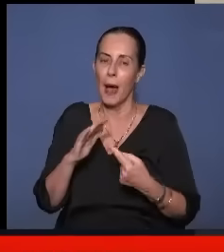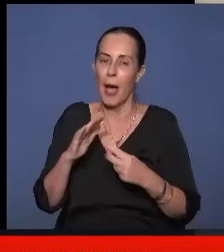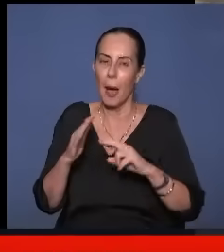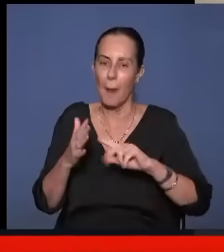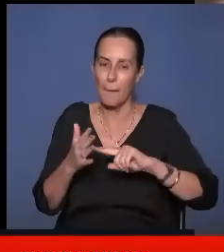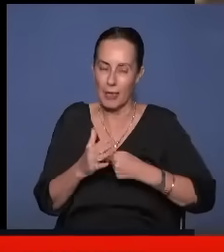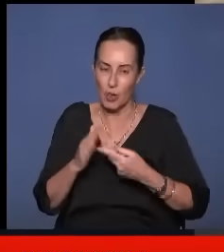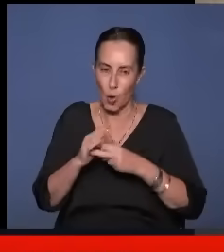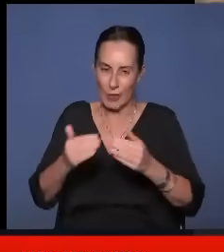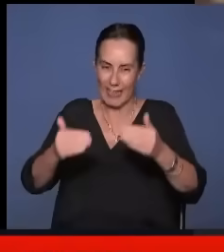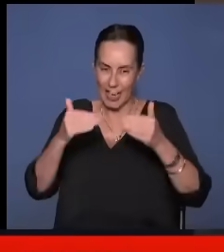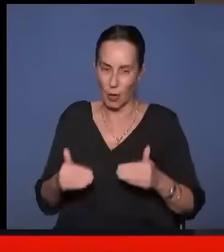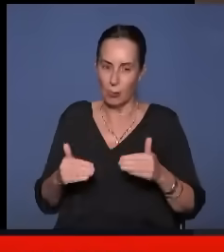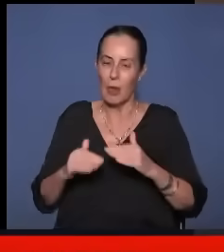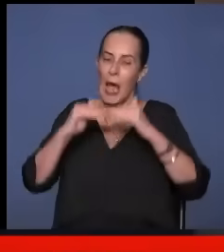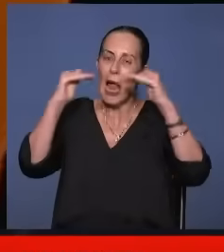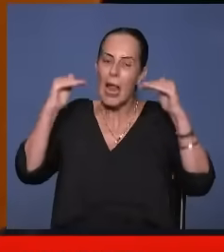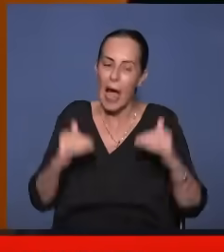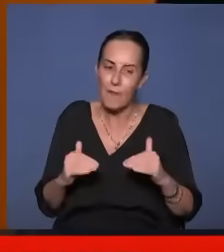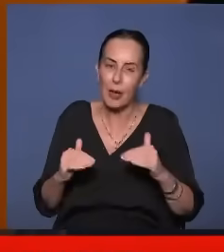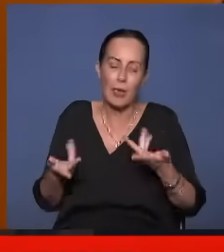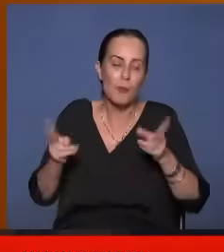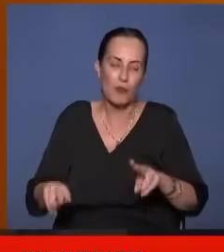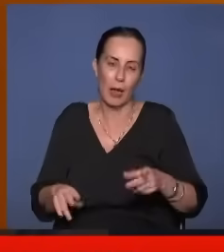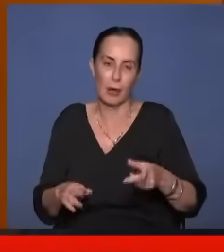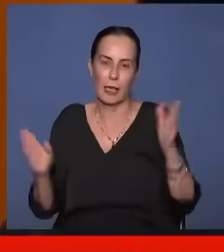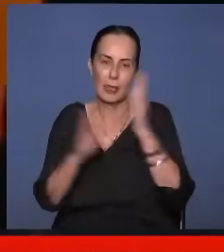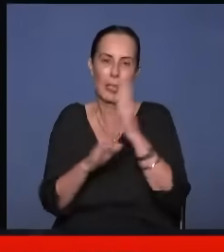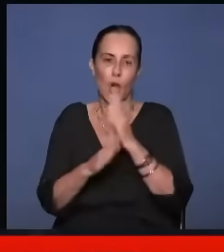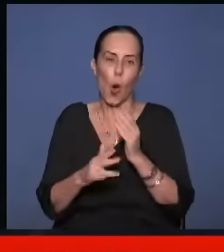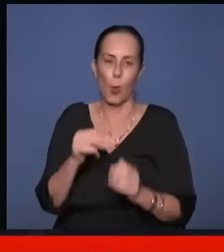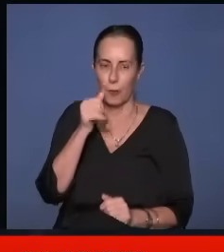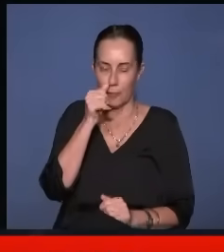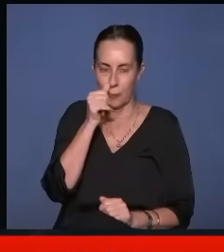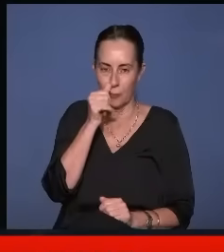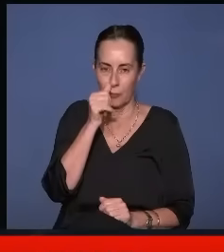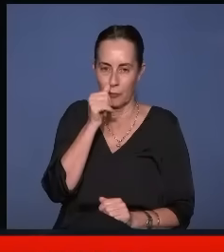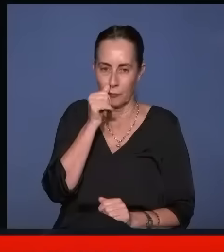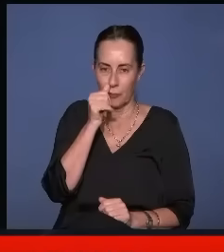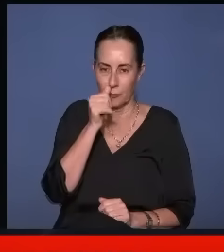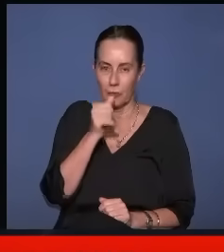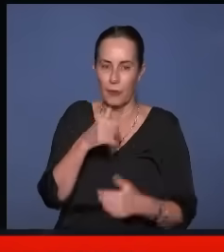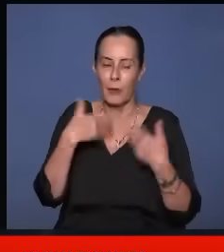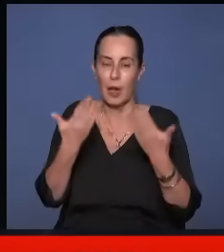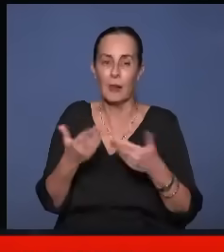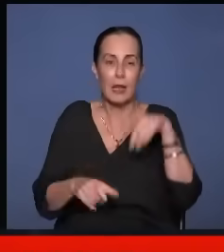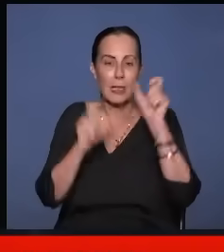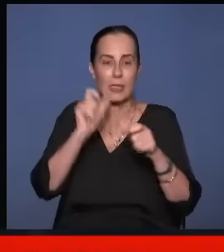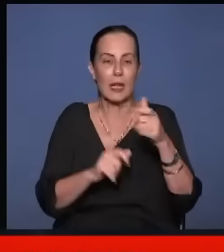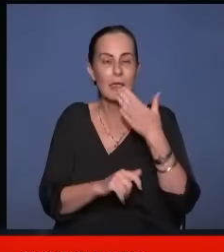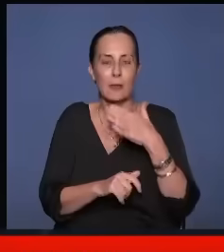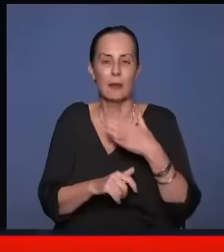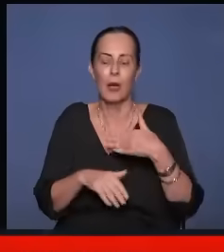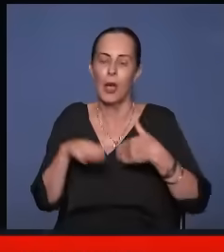ההתנתקות היא להפחית ככל הניתן את הטרור ולהעניק לאזרחי ישראל